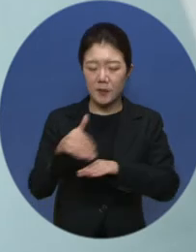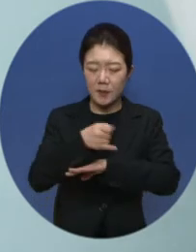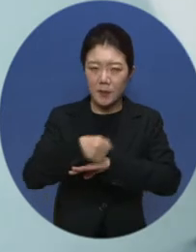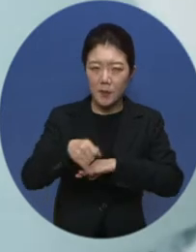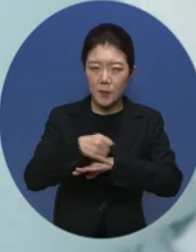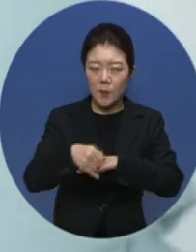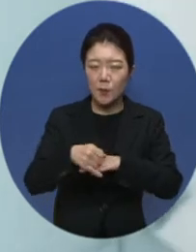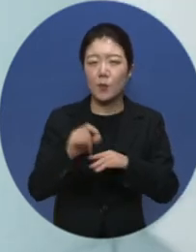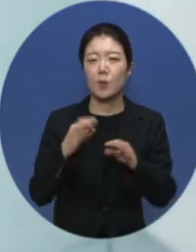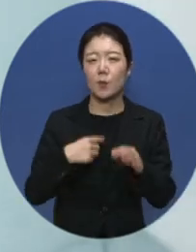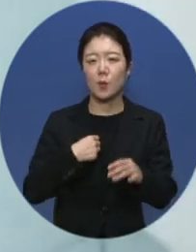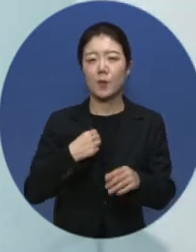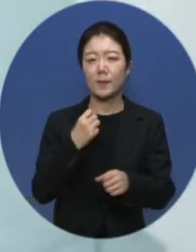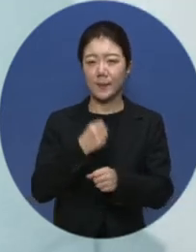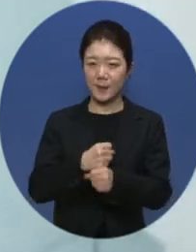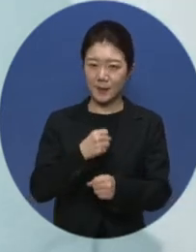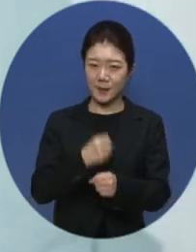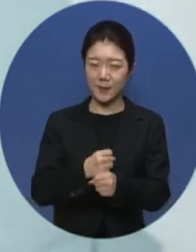옷을 만드는데요.